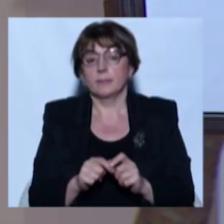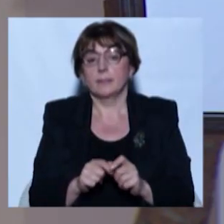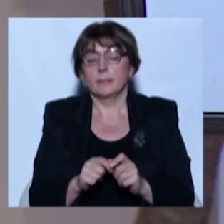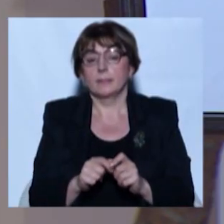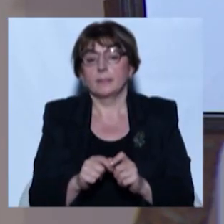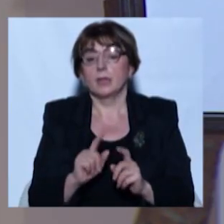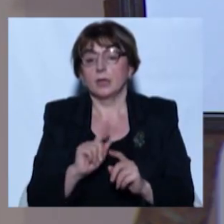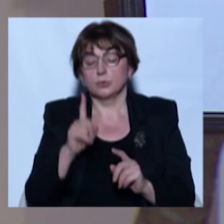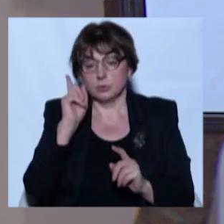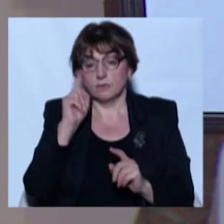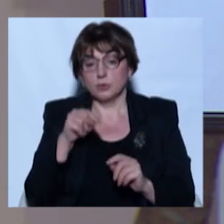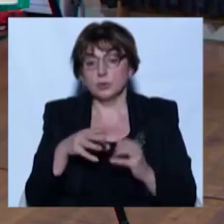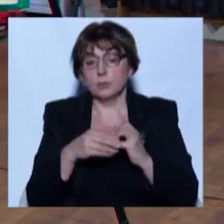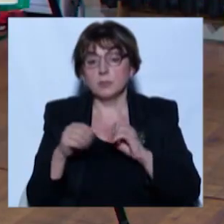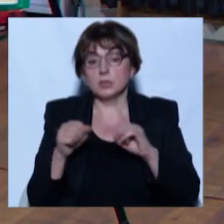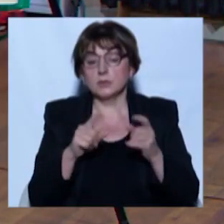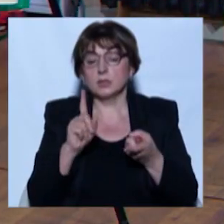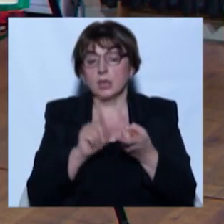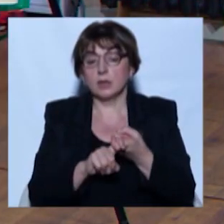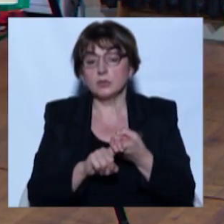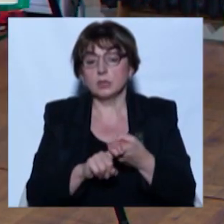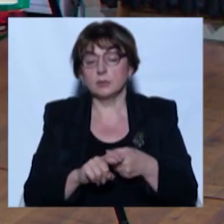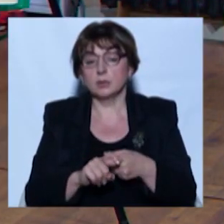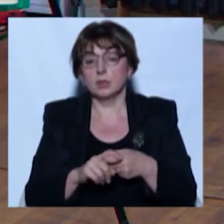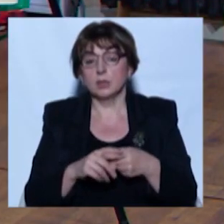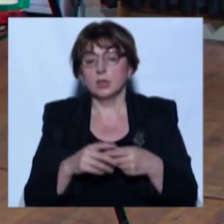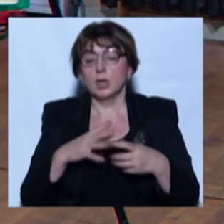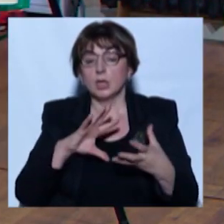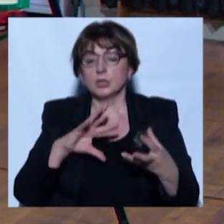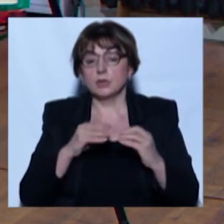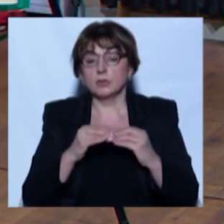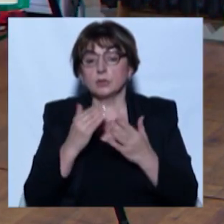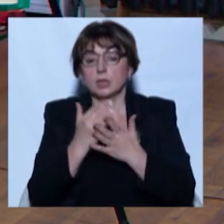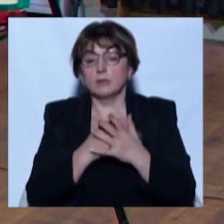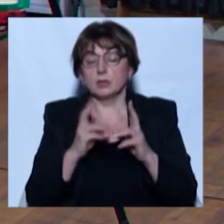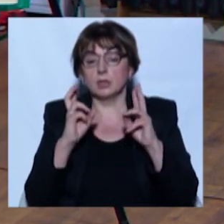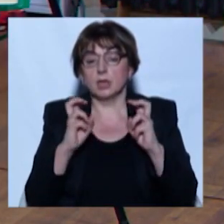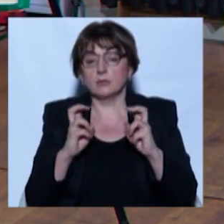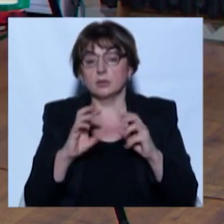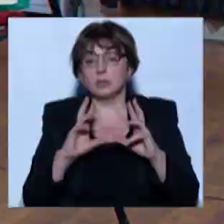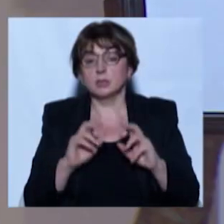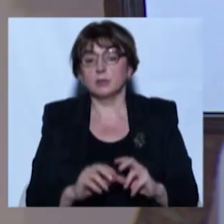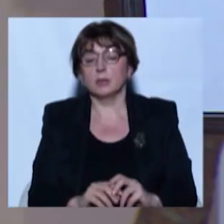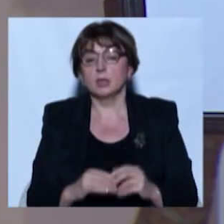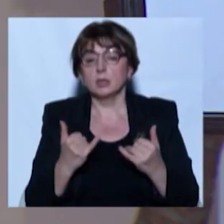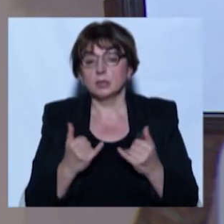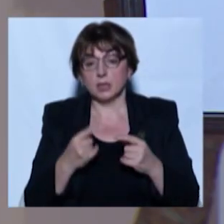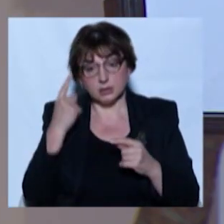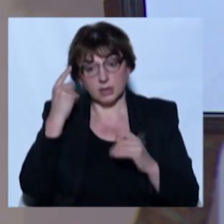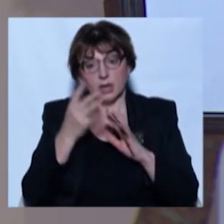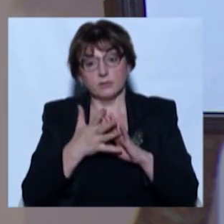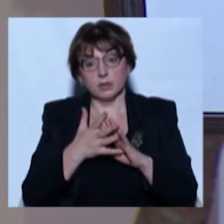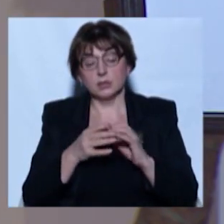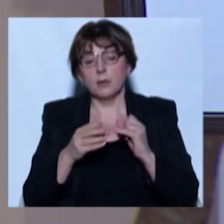ის რაც უნდა იცოდე მიწისძვრასთან დაკავშირებით. შევაჯამოთ ახლა დღევანდელი გაკვეთილის თემა. დღეს გავიგეთ,